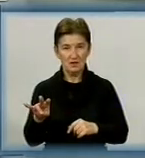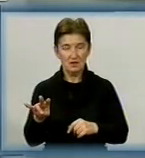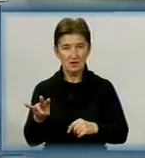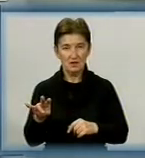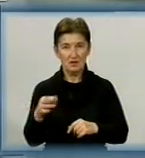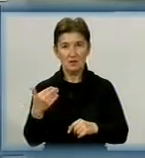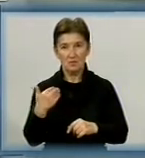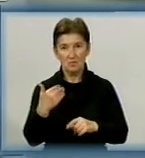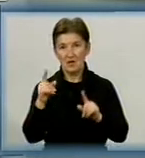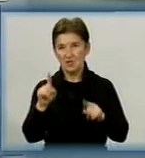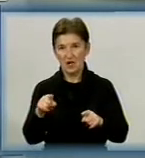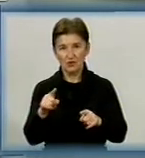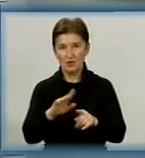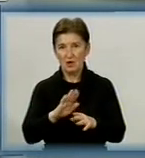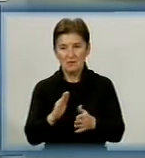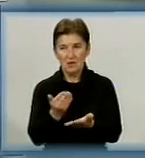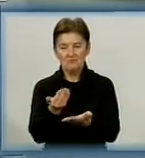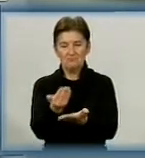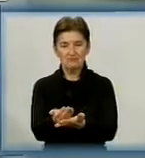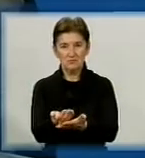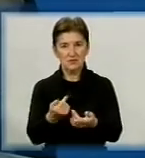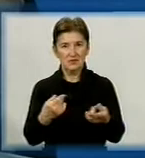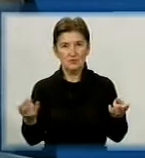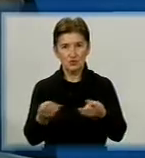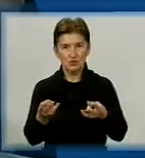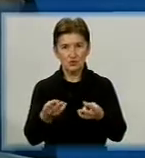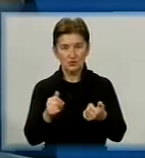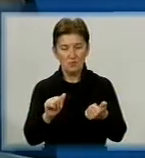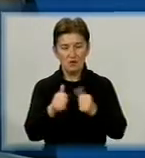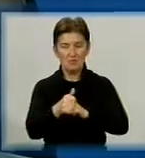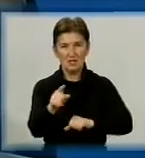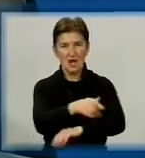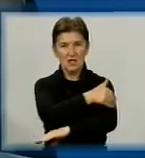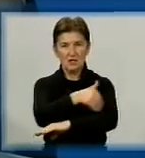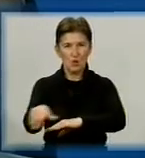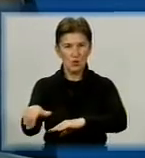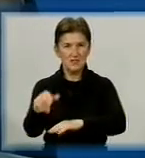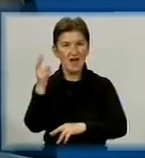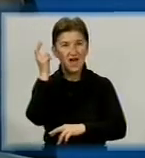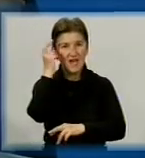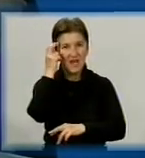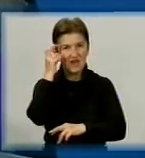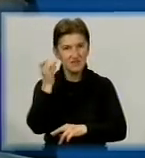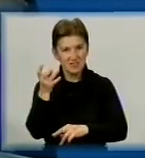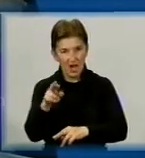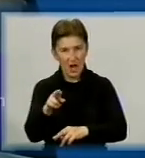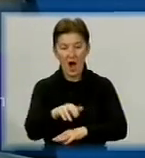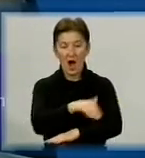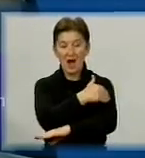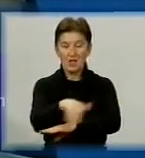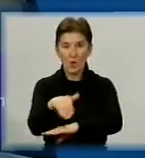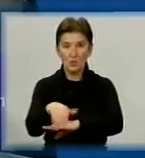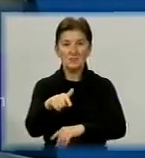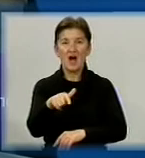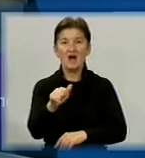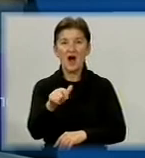Но ми навіть не претендуємо на таку суму. Нам потрібно поміняти на Київській порядка 500 метрів. Гагарі потрібно міняти все.